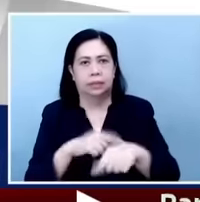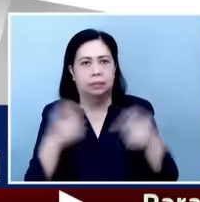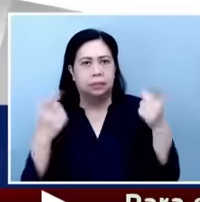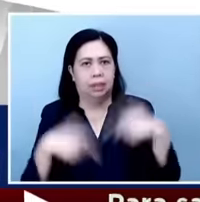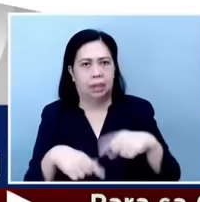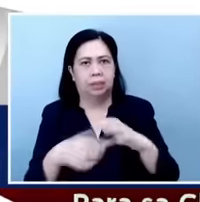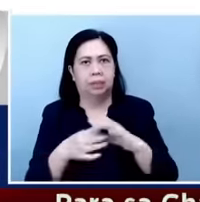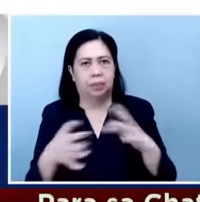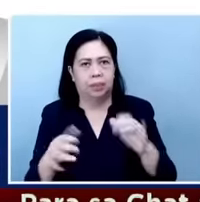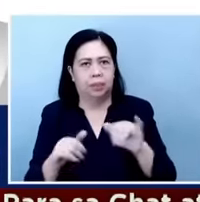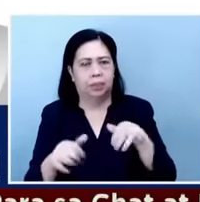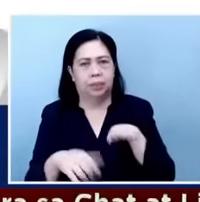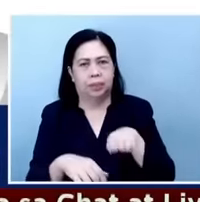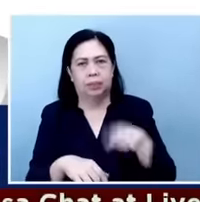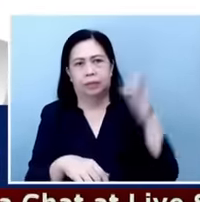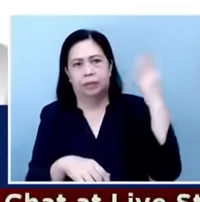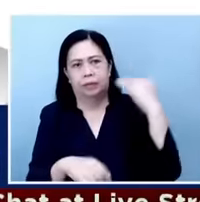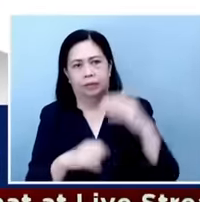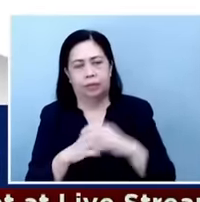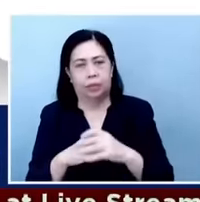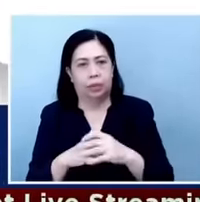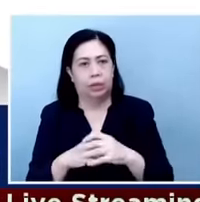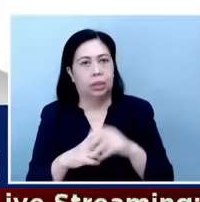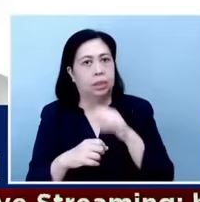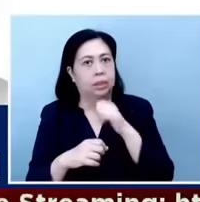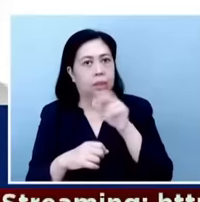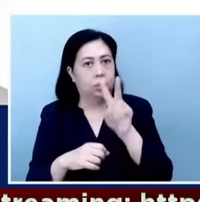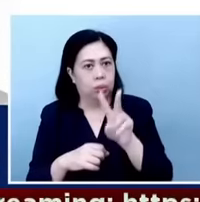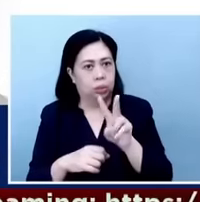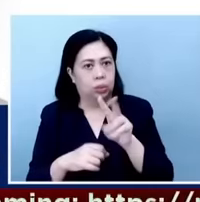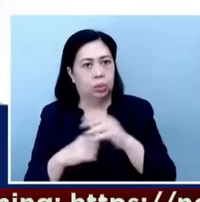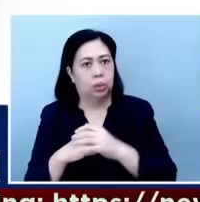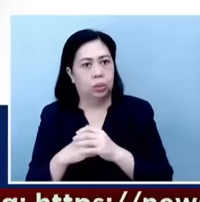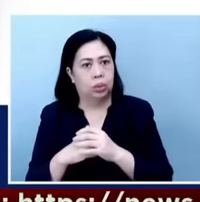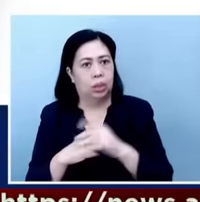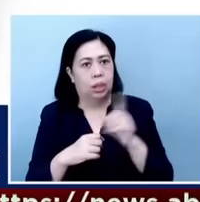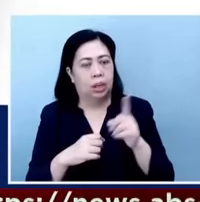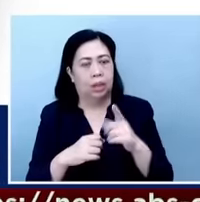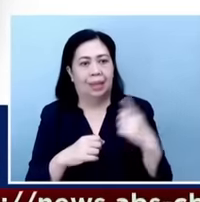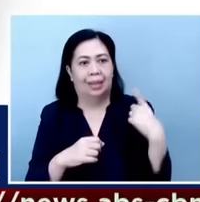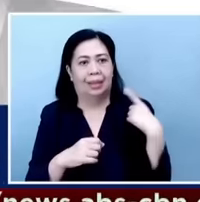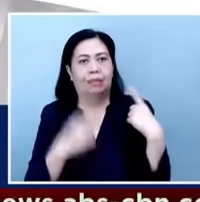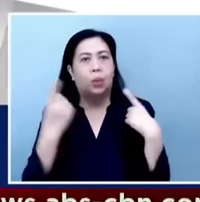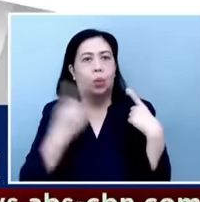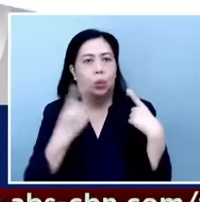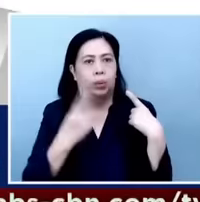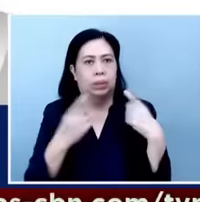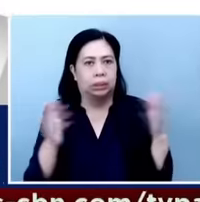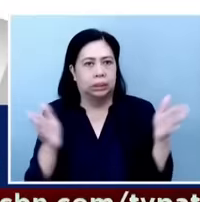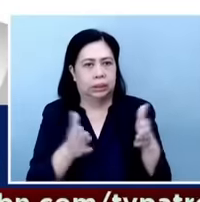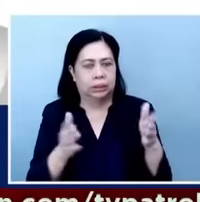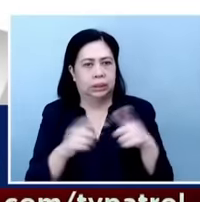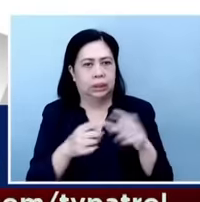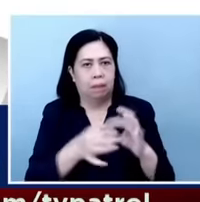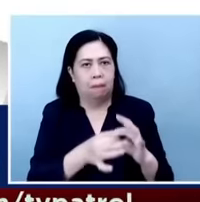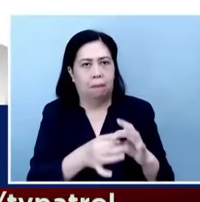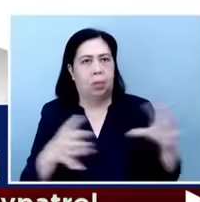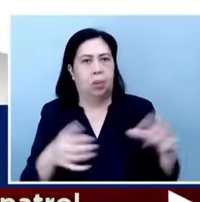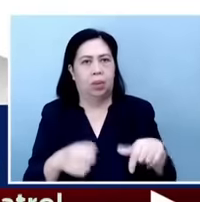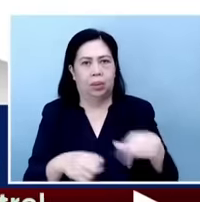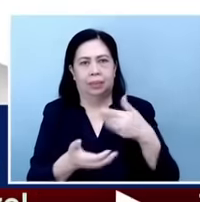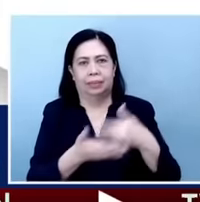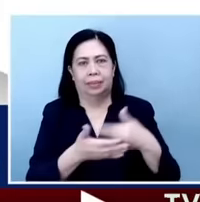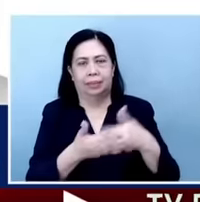sa traslasyon. Hindi rin dalawang lubid ang naputol. Ang kaliwang bahagi lang ang umiksi matapos maputol sa bahagi ng